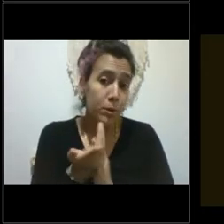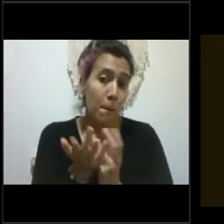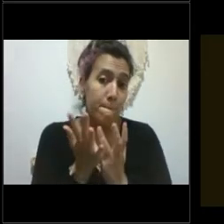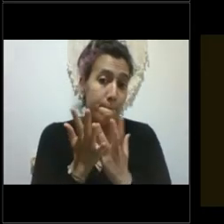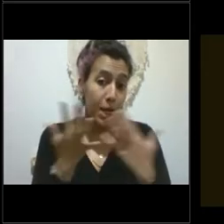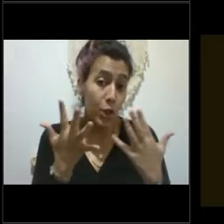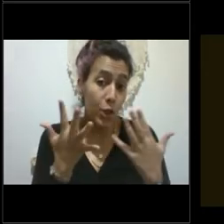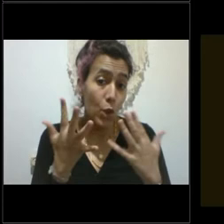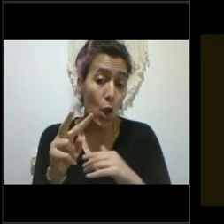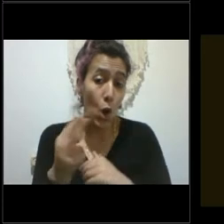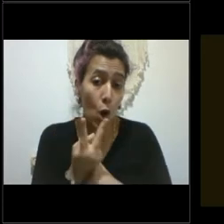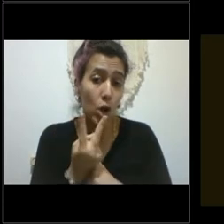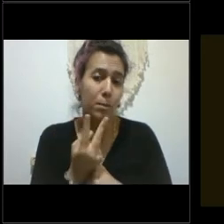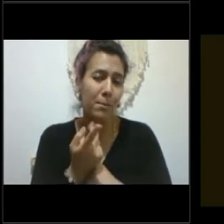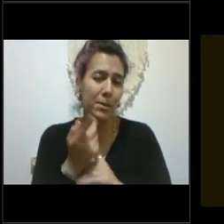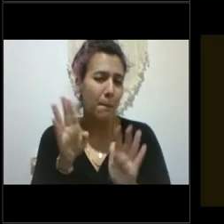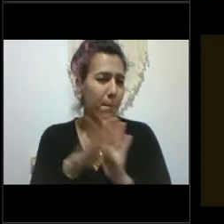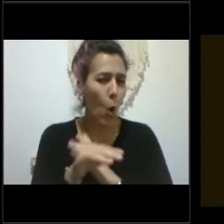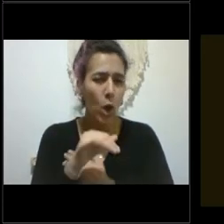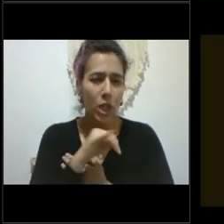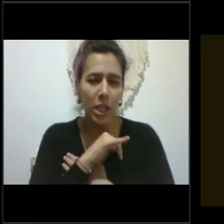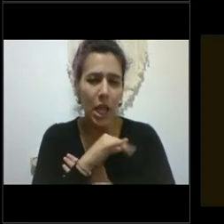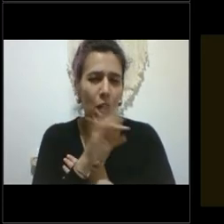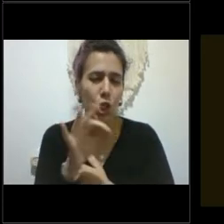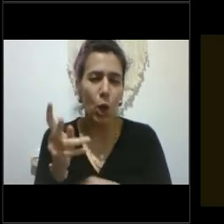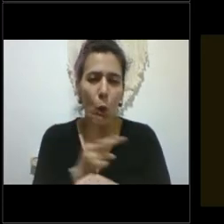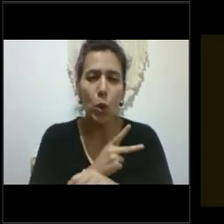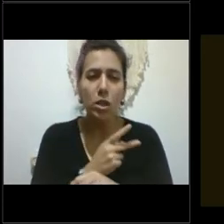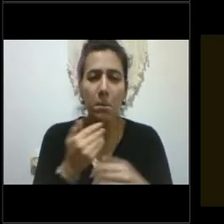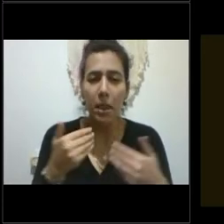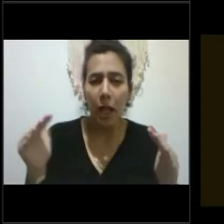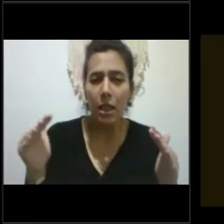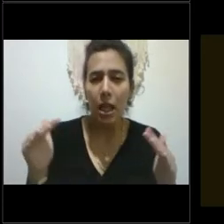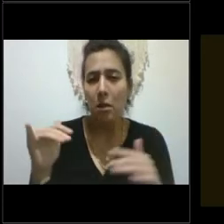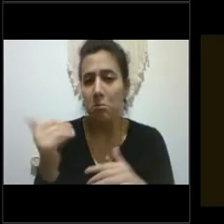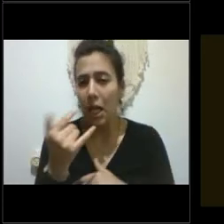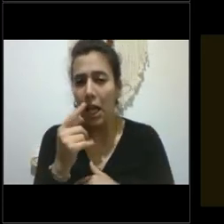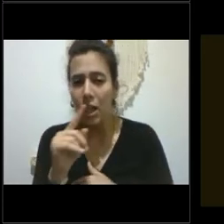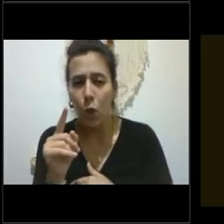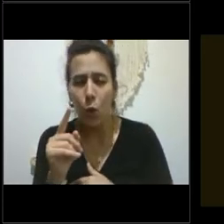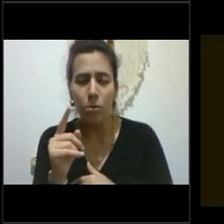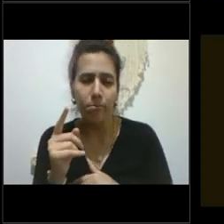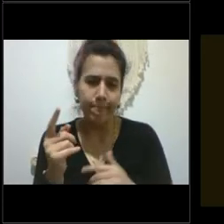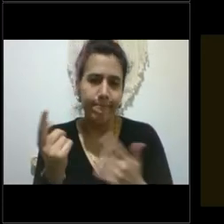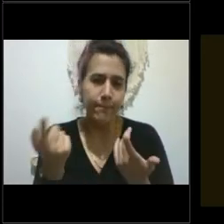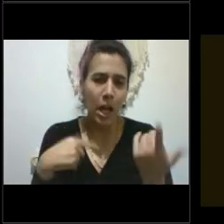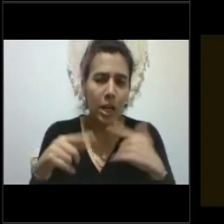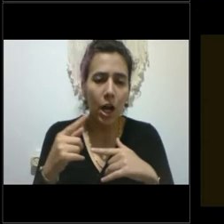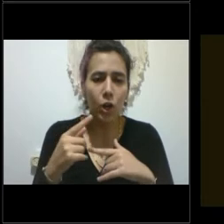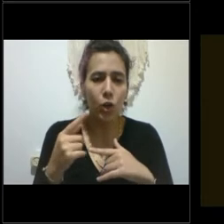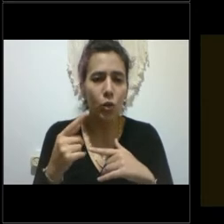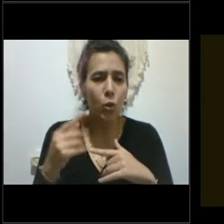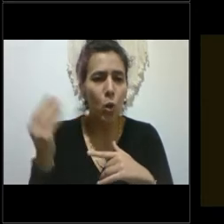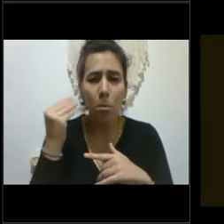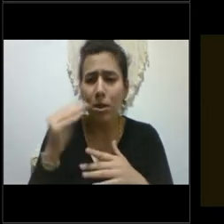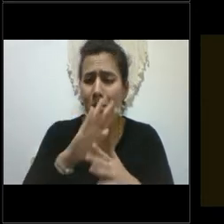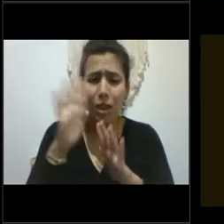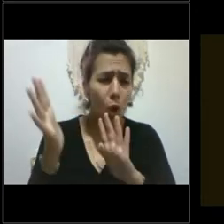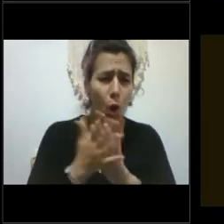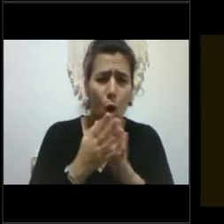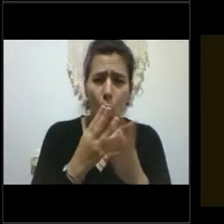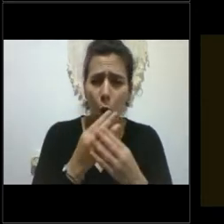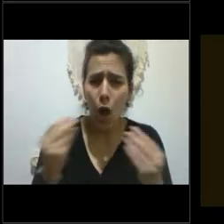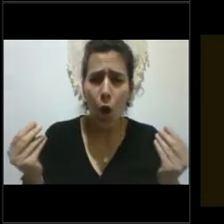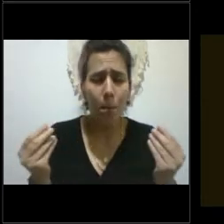שוב, זה פחות עניין של קורסים מתקדמים או לא מתקדמים, אנחנו עוברים פחות או יותר על כל החומר, על כל מה שהייתם עושים בקורס